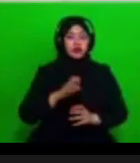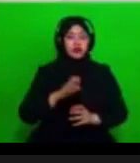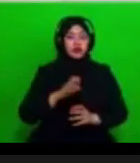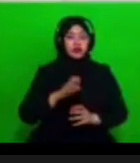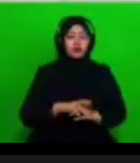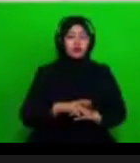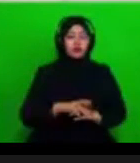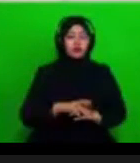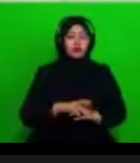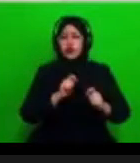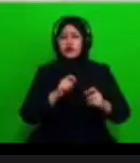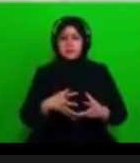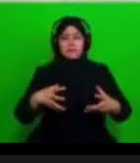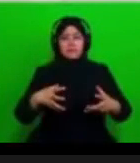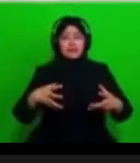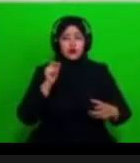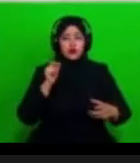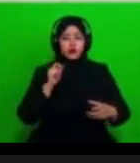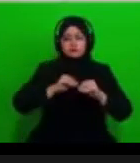di pangkuan kita.